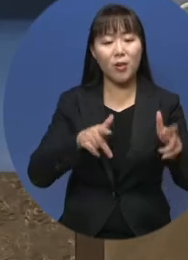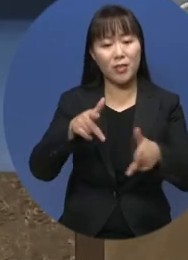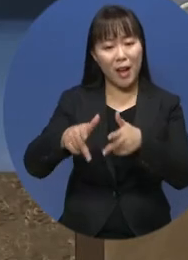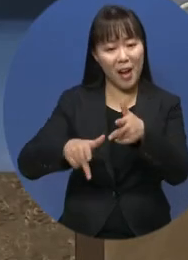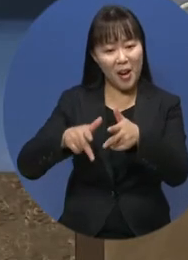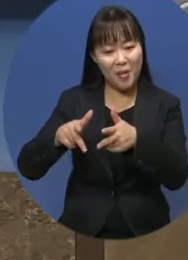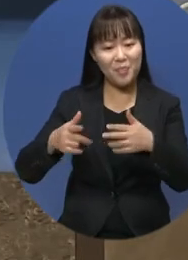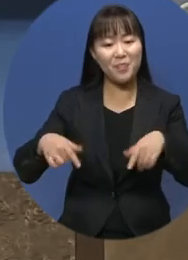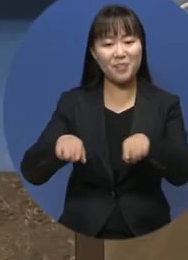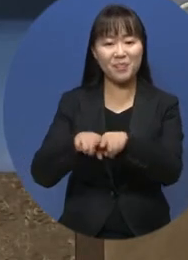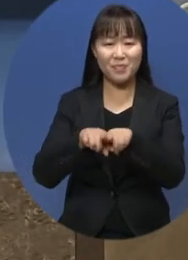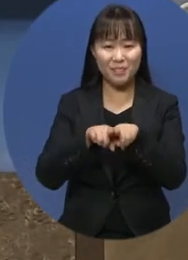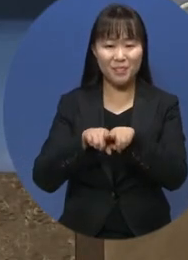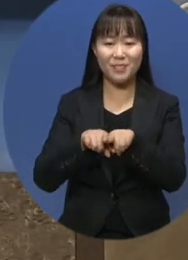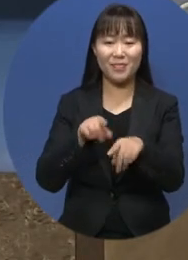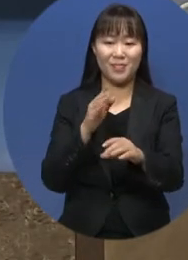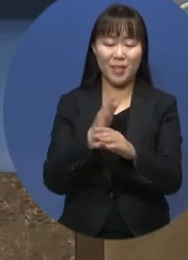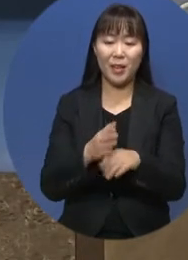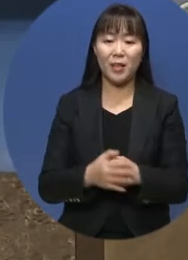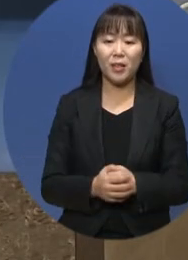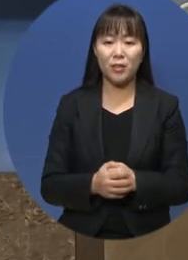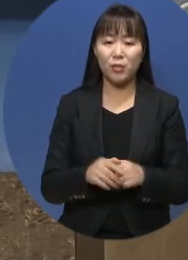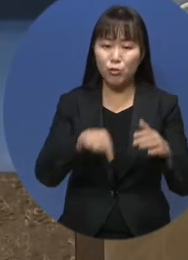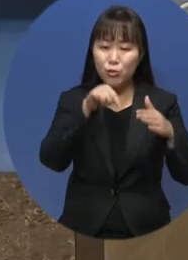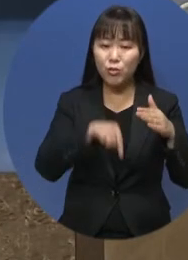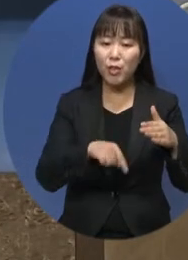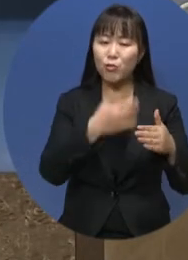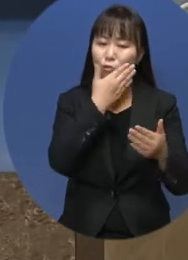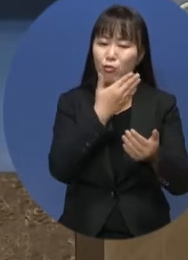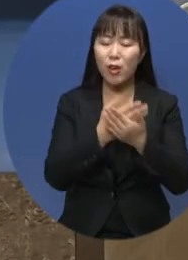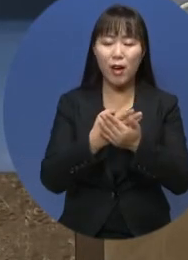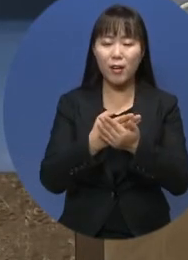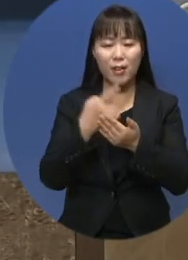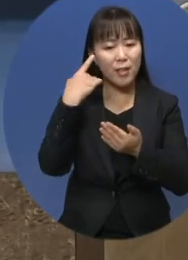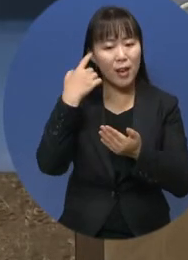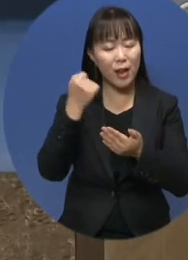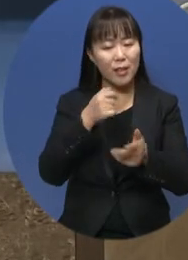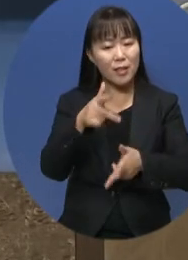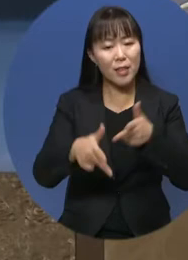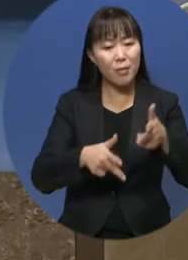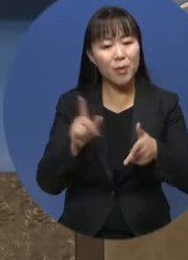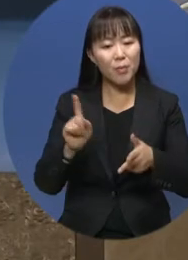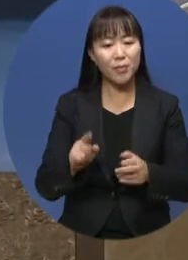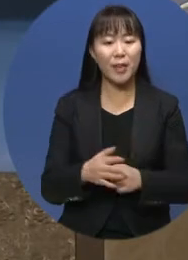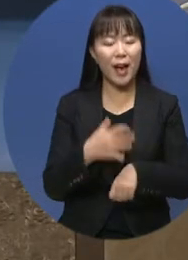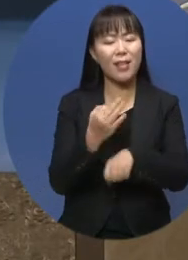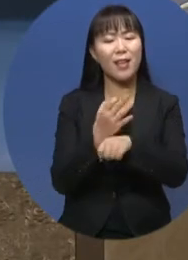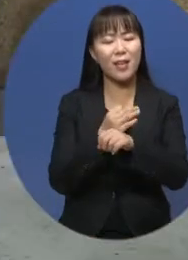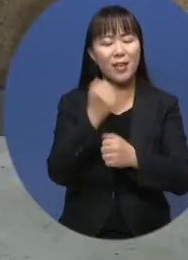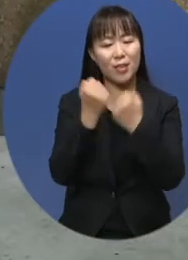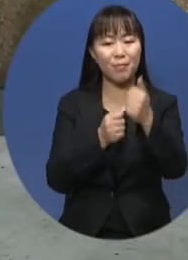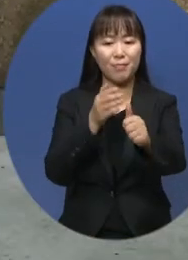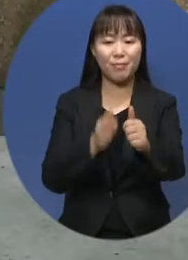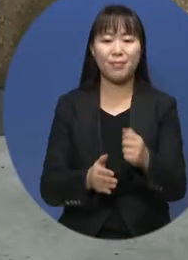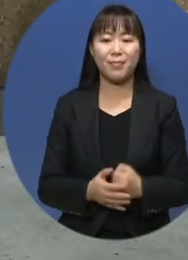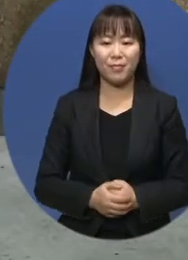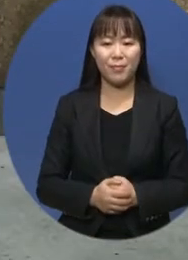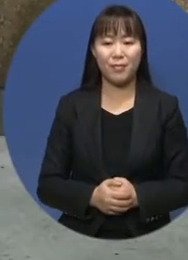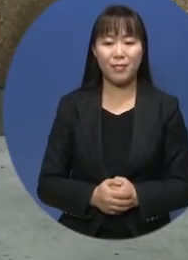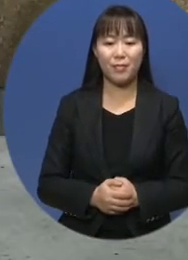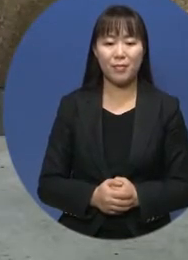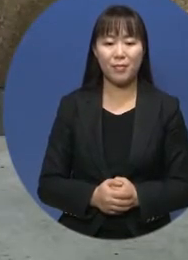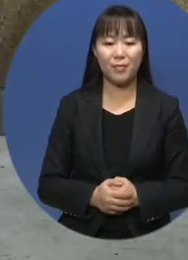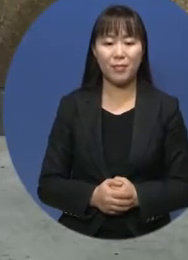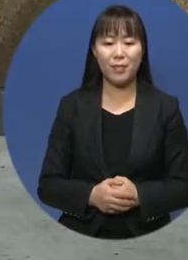갖춰 네 하고 계시잖아요 그중에 좀 중점적으로 진행하고 있는 사람이 있다면 사실에 그게 팔게 됩니다 우리 이런